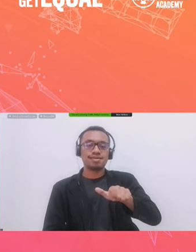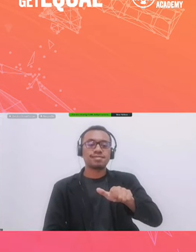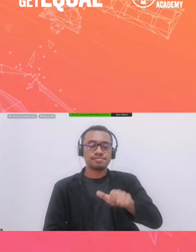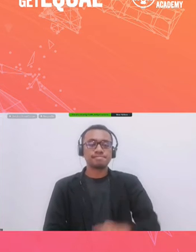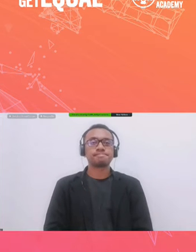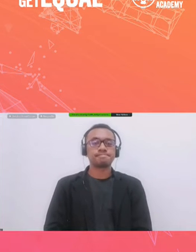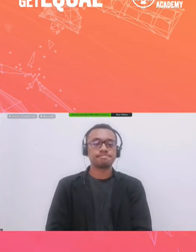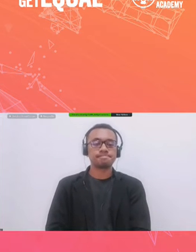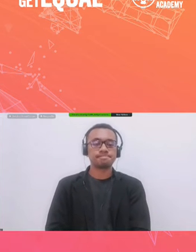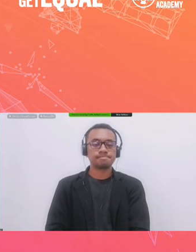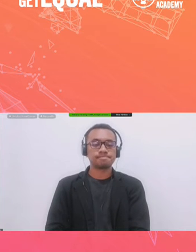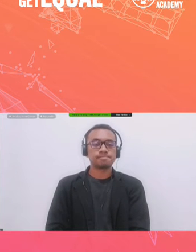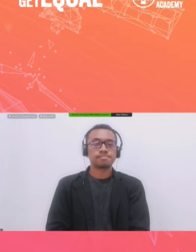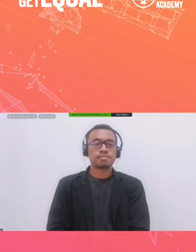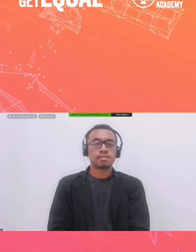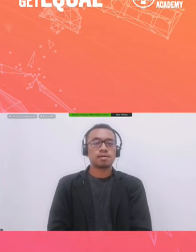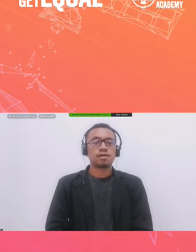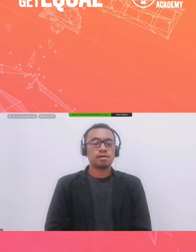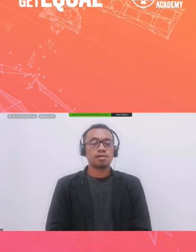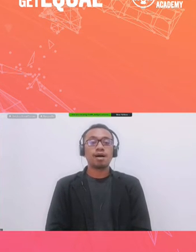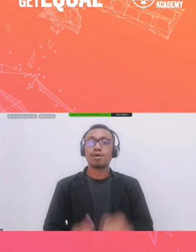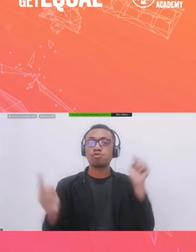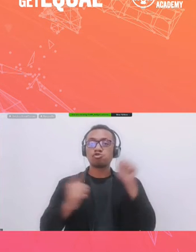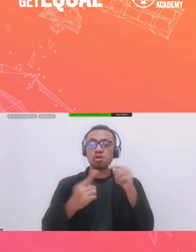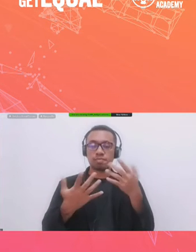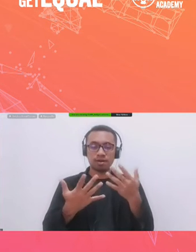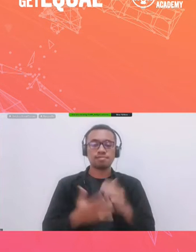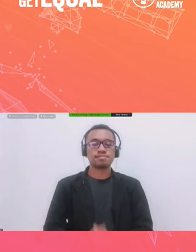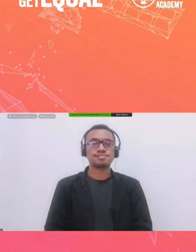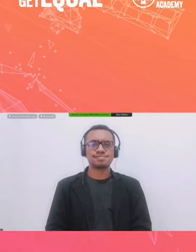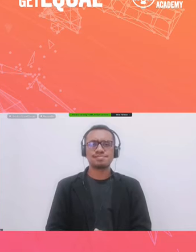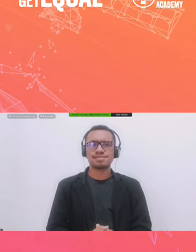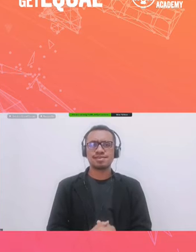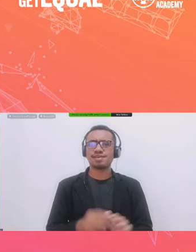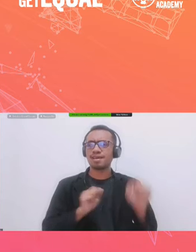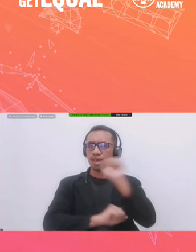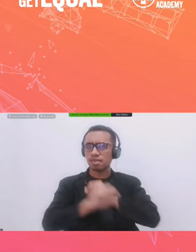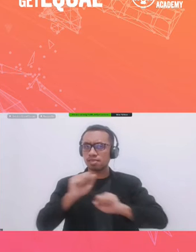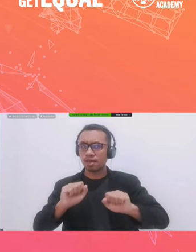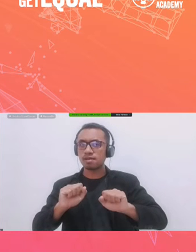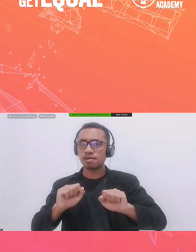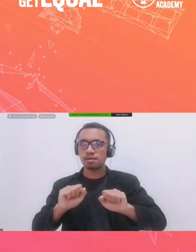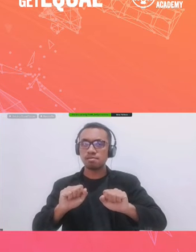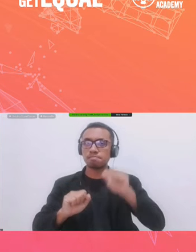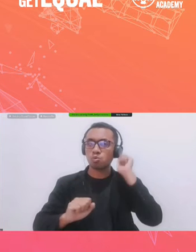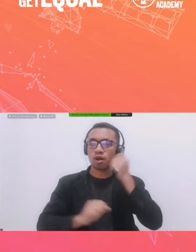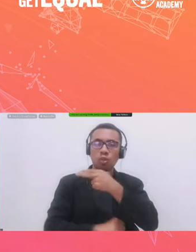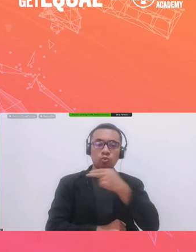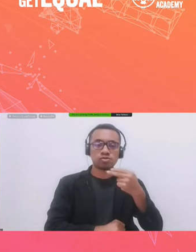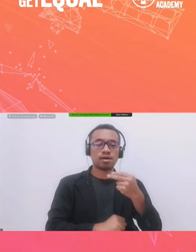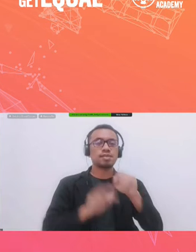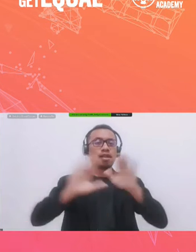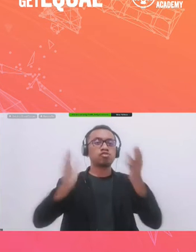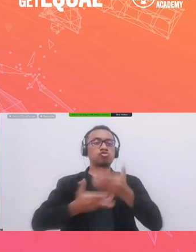responden. Tujuannya adalah untuk memotret seperti apa sih aktivitas anak dan kaum muda perempuan di Indonesia di media sosial